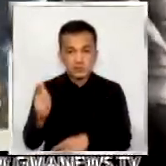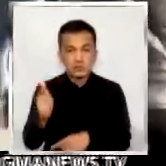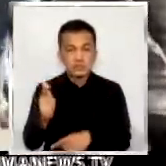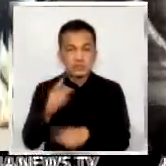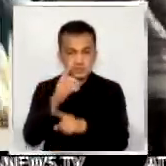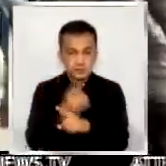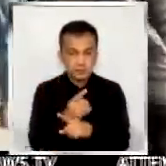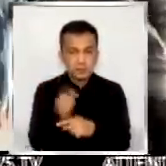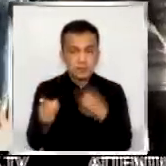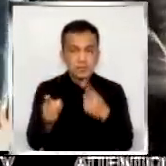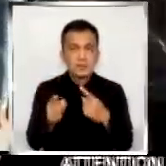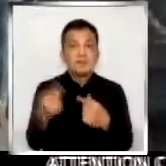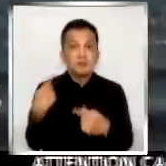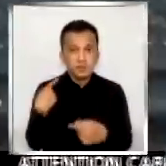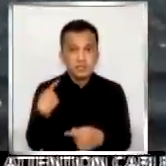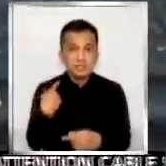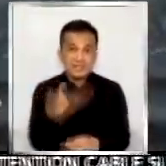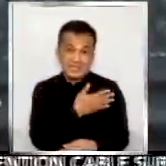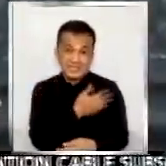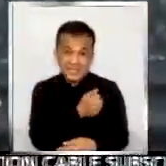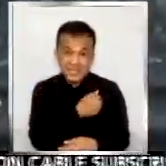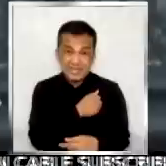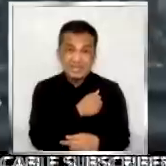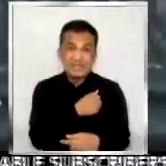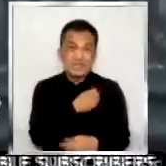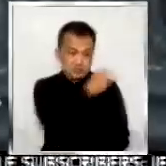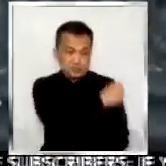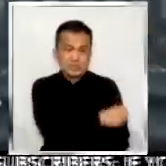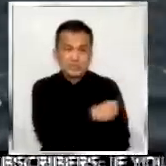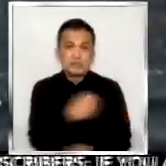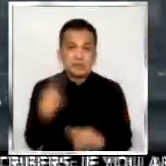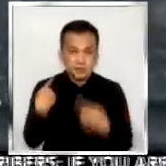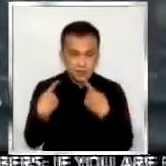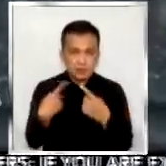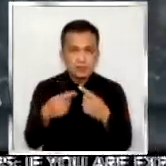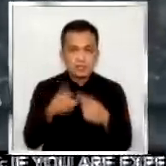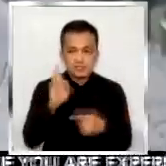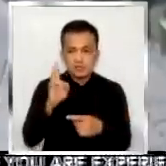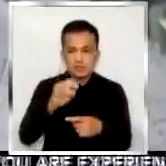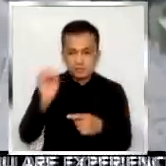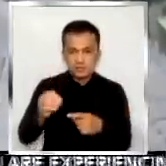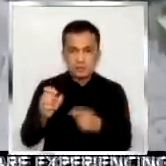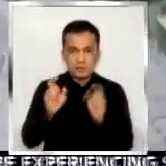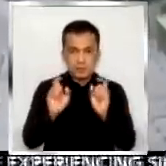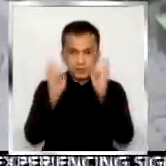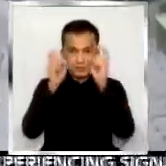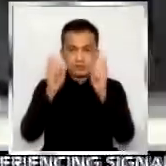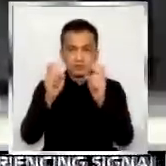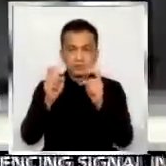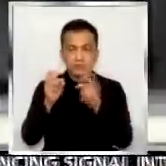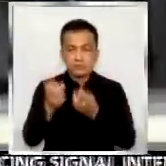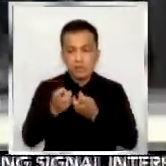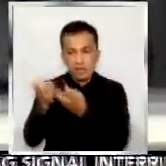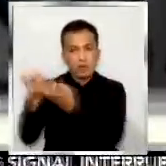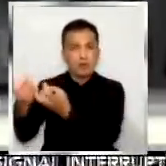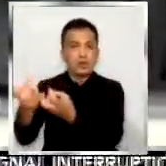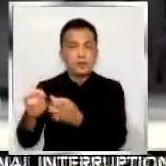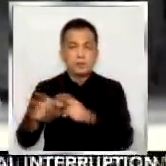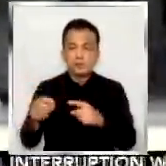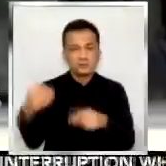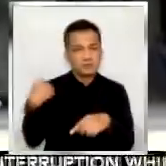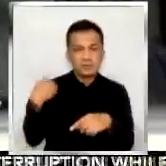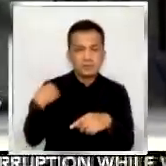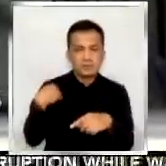mga pag-aaral, 70% transmissible ito o mas madaling makahawa. Pero wala pang indikasyon kung ang virus na ito